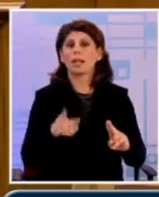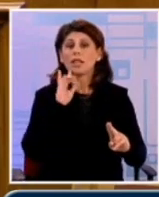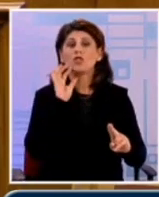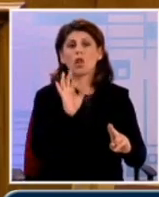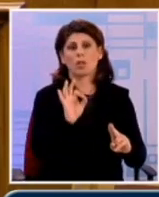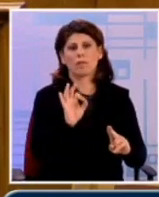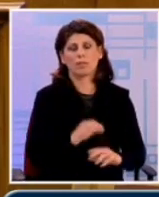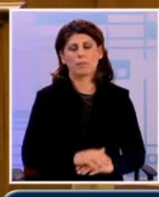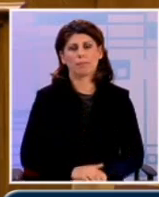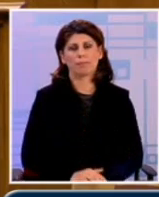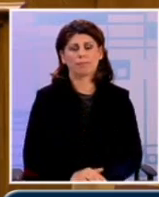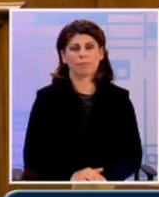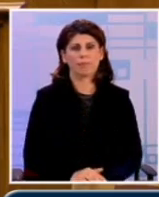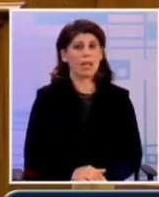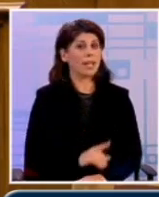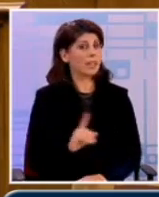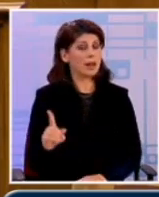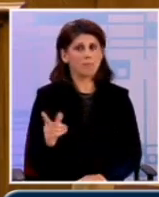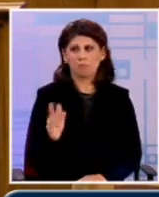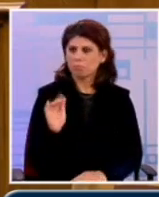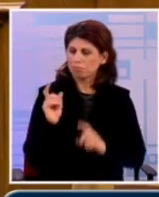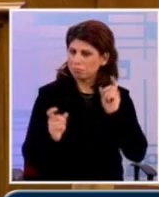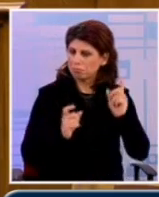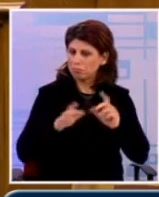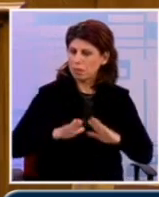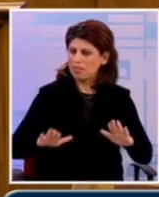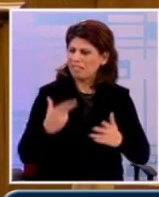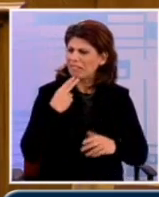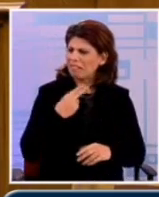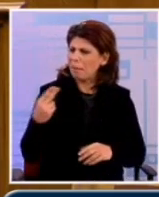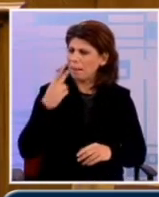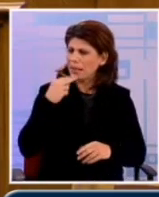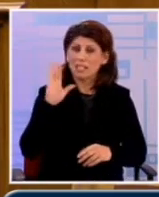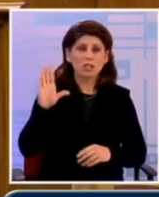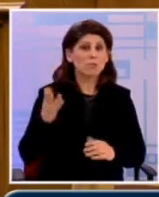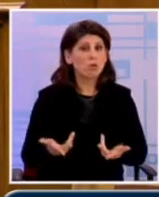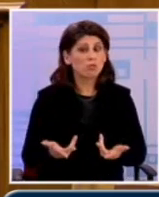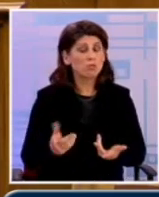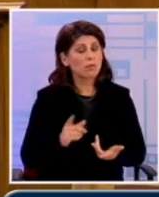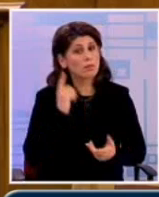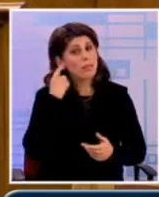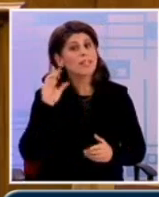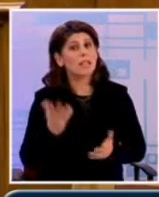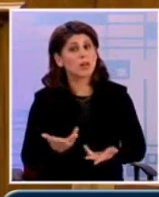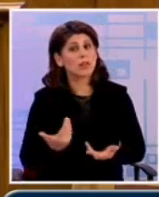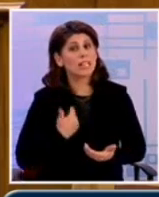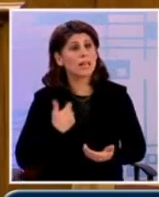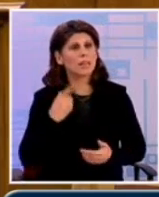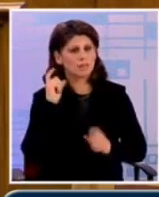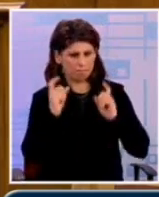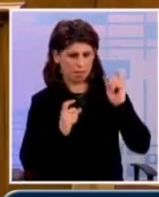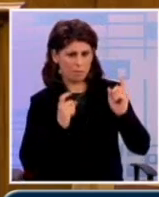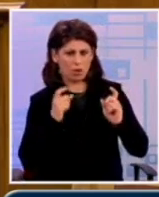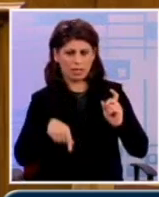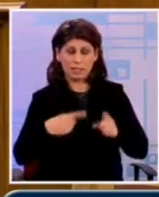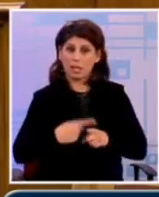στόχευση. Για να μην ρωτάνε τα παιδιά τι σημαίνει ναζισμός. Για να μην ρωτάνε οι νέοι σήμερα